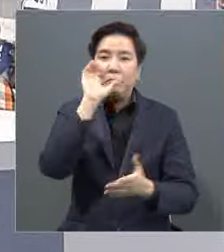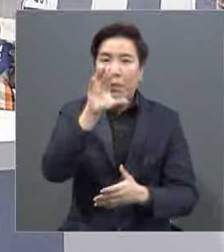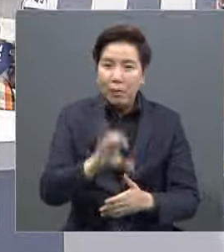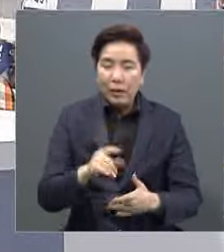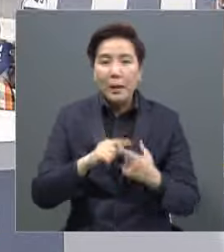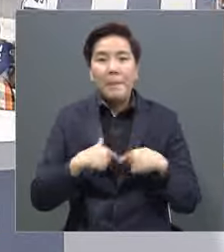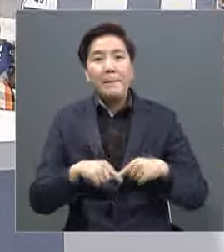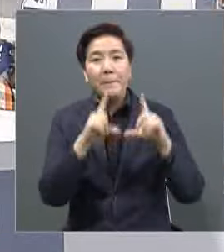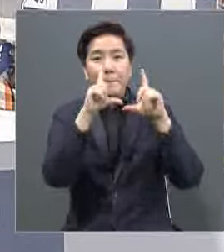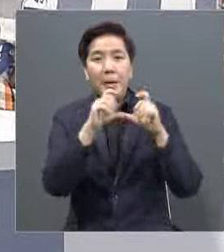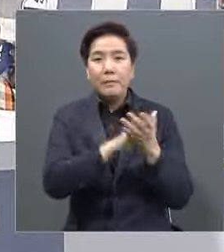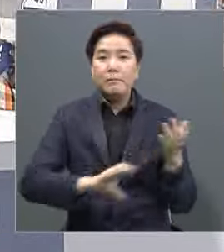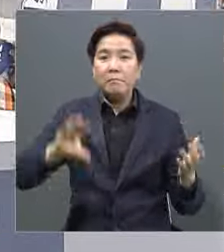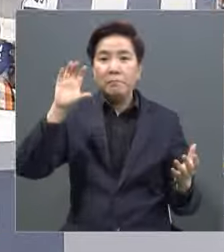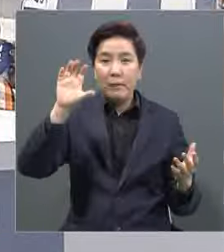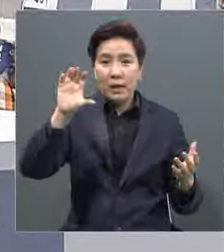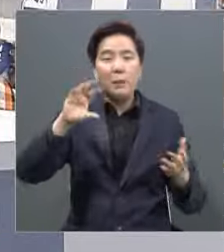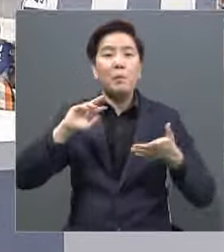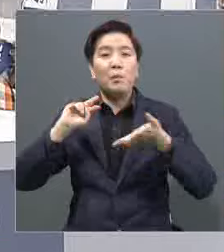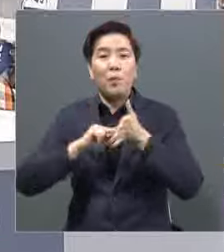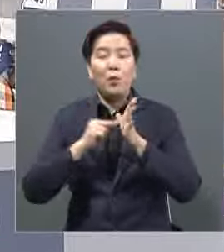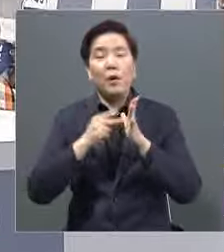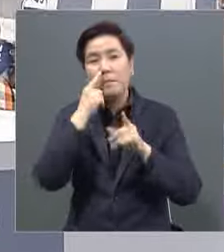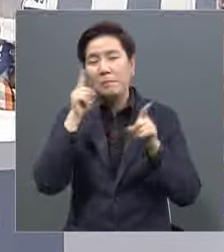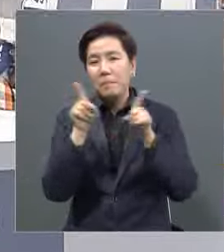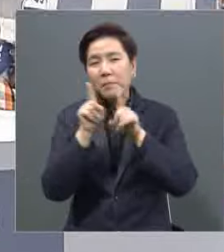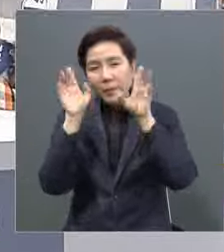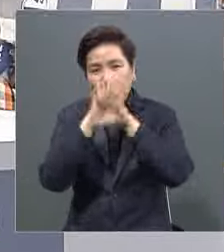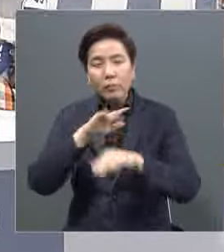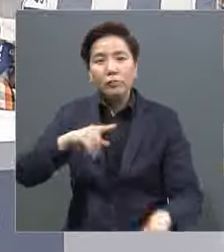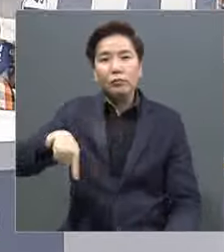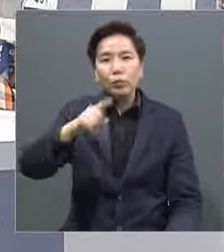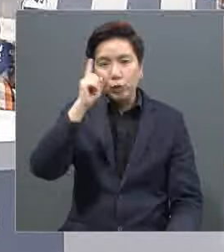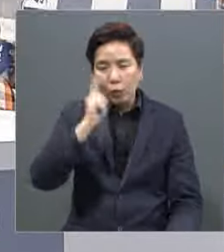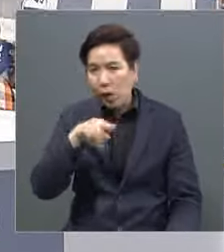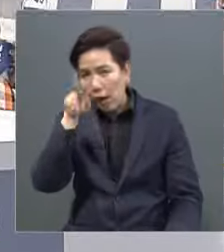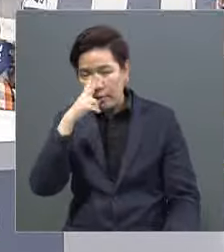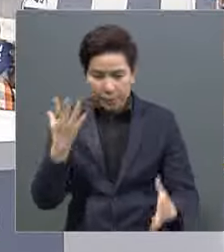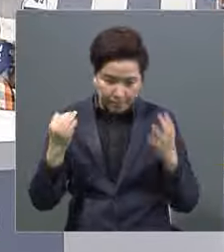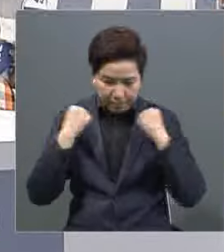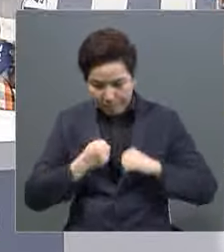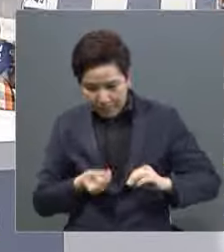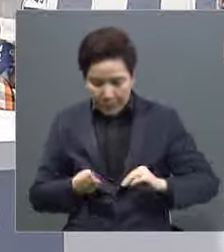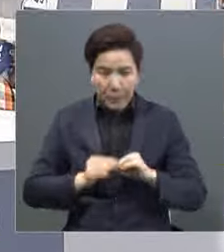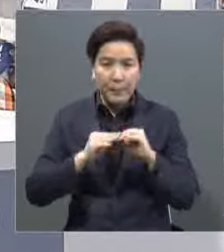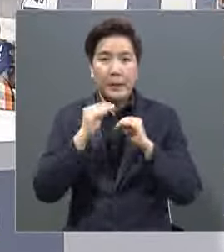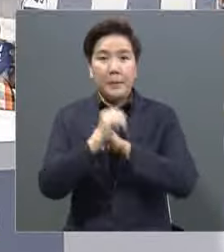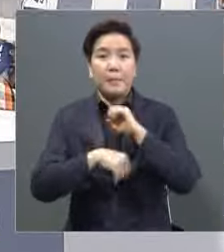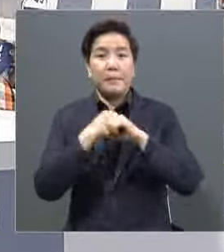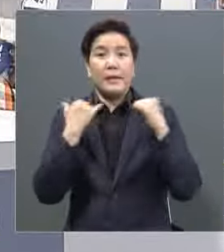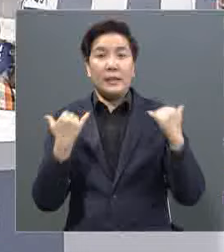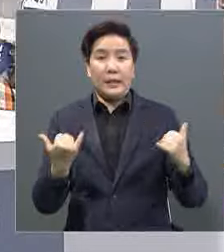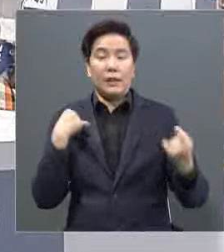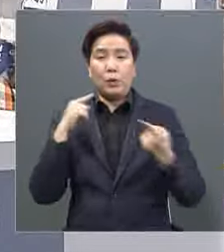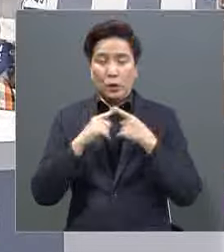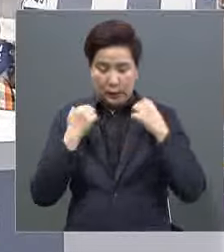ฉะนั้นการถ่ายรูปลงคทนเนี่ยมันก็กลายเป็นเหมือนกับว่าทำให้เราต้องพยายามหาอะไรมาตกแต่งเพเพิ่มอย่างปีนี้เนี่ยนอกเหนือจาก